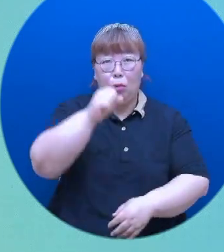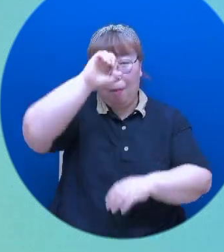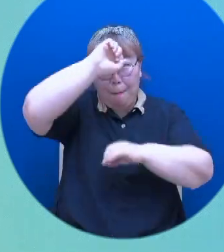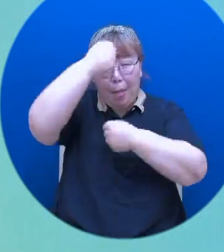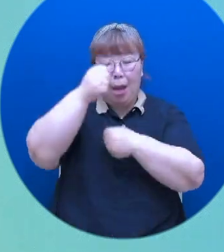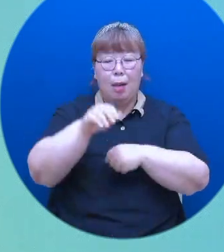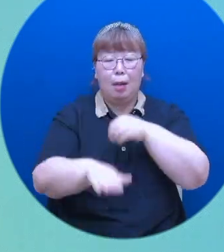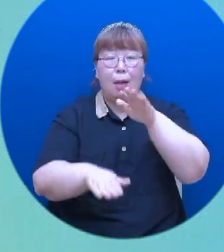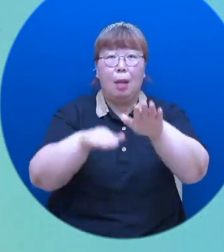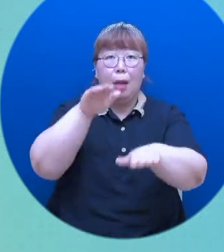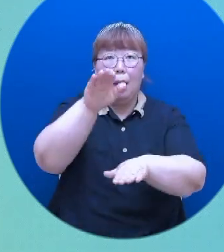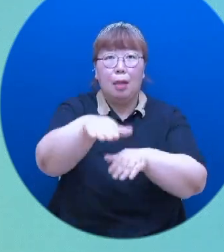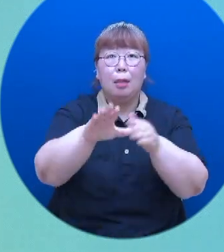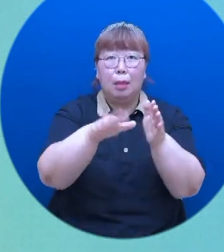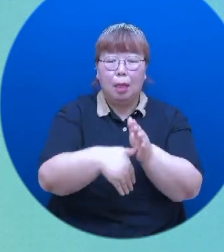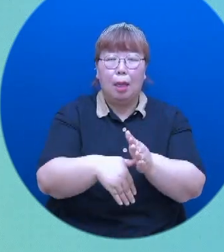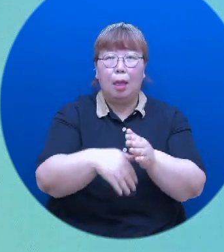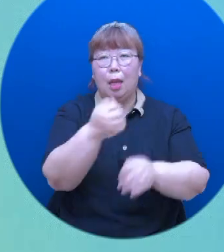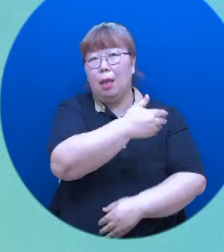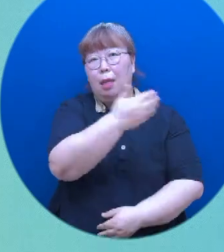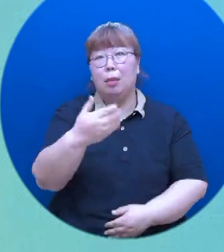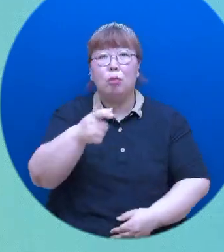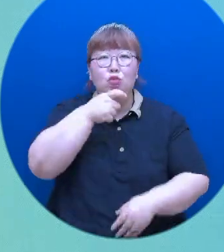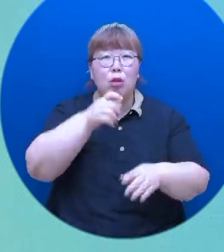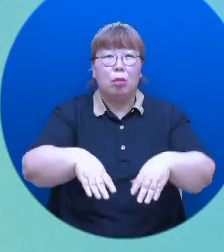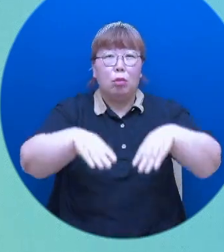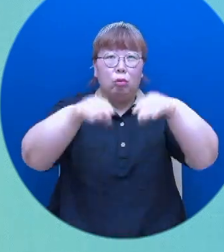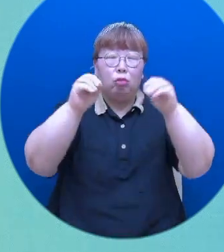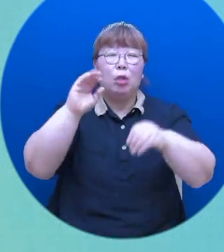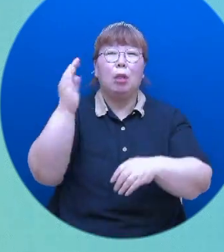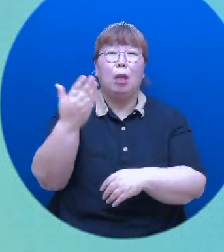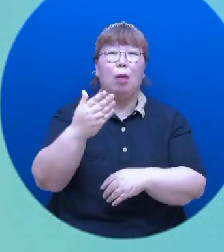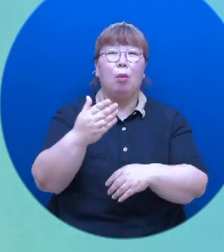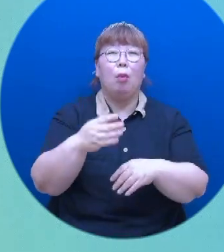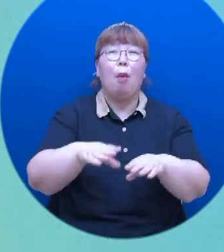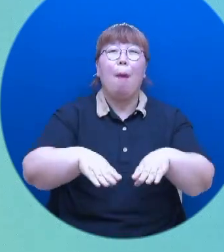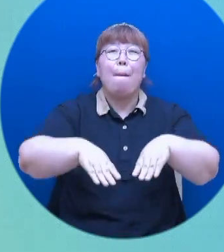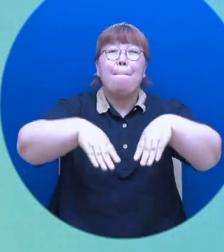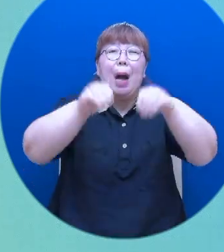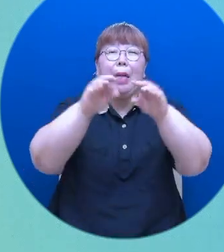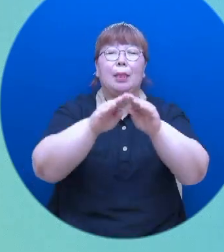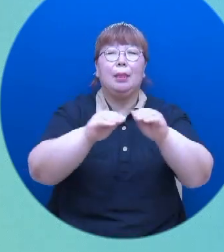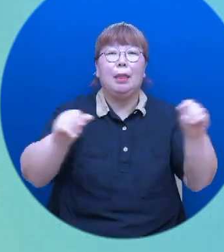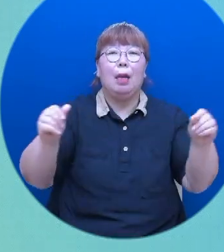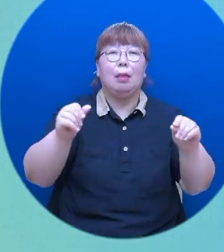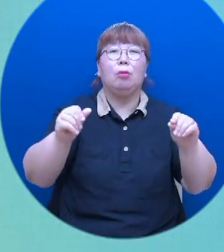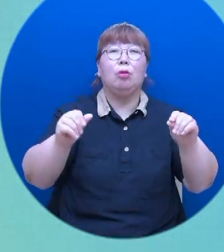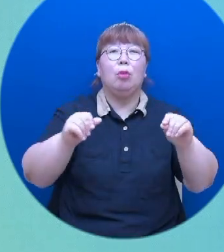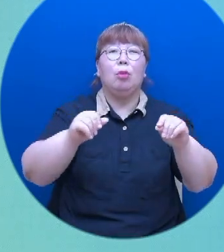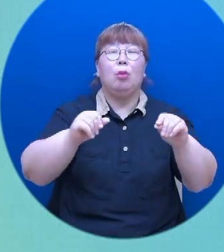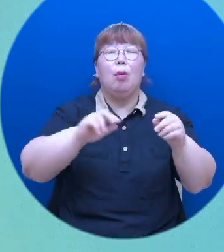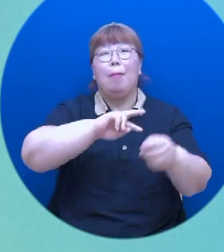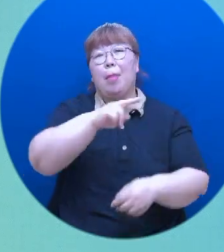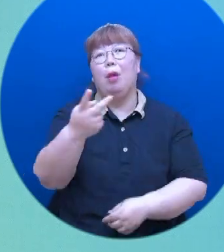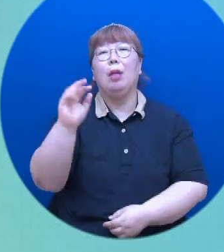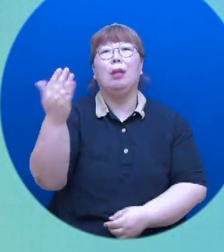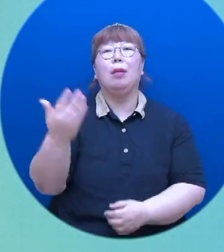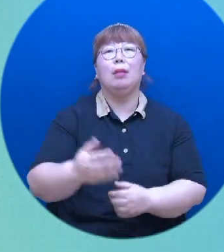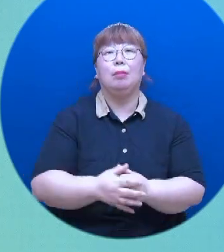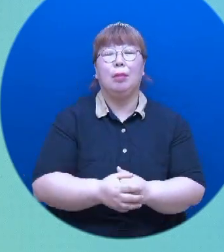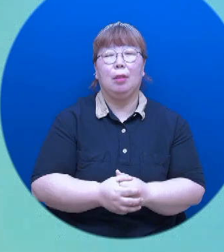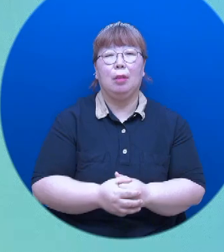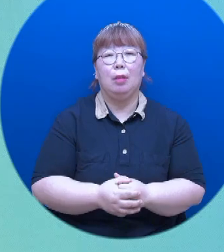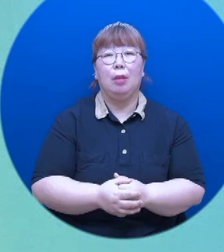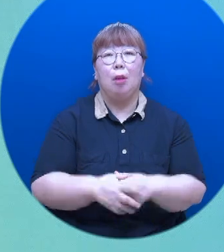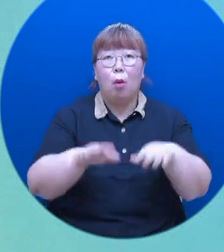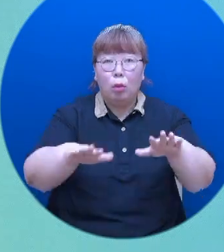때에 흐르던 물은 중단되고 마른 땅으로 변화되는 역사가 나타나게 된 것입니다.